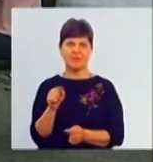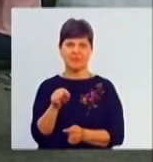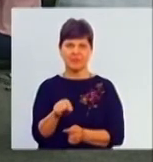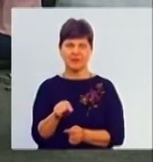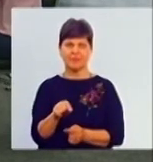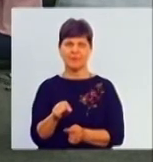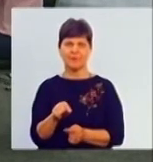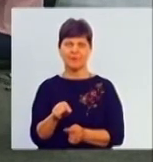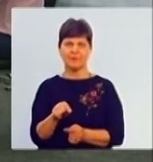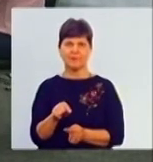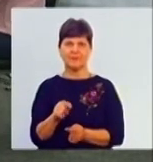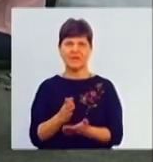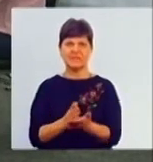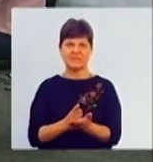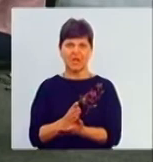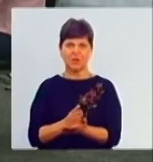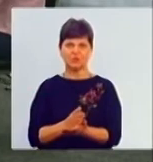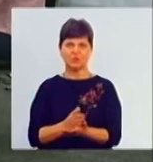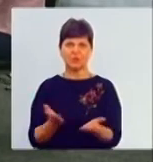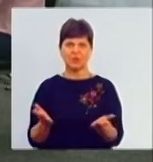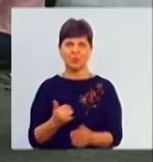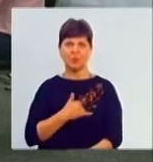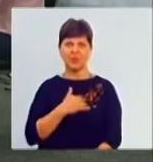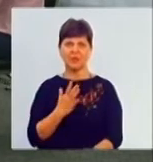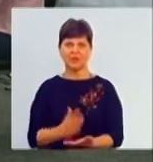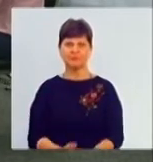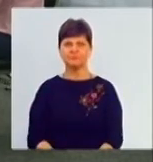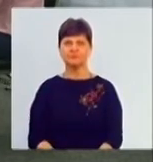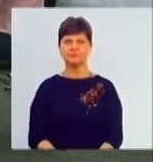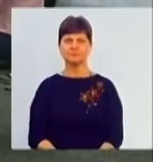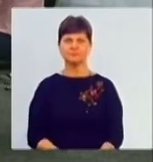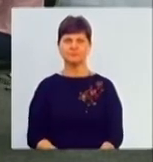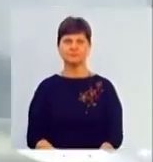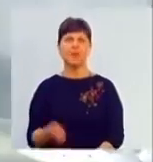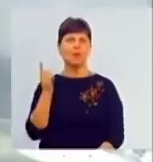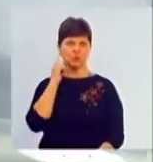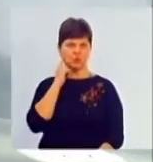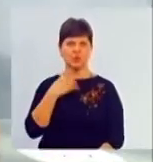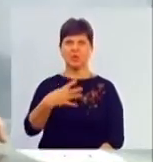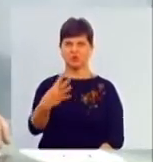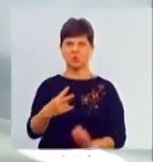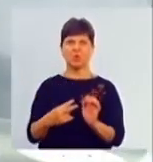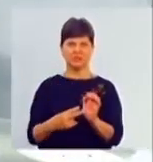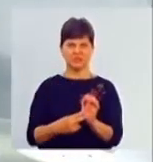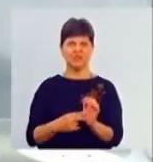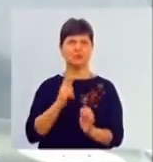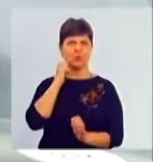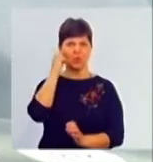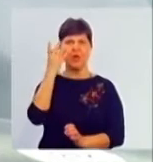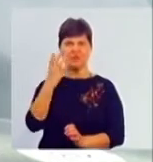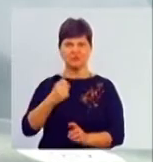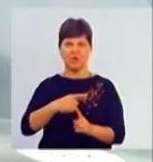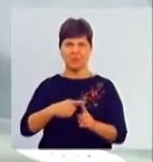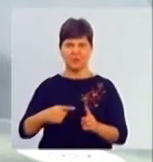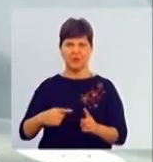тому стажу, який у мене є. Загальному страховому стажу, да, почули. 47 років, і після цього ще на півставки людина